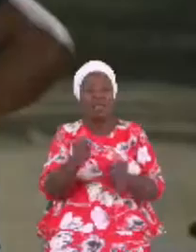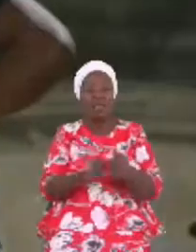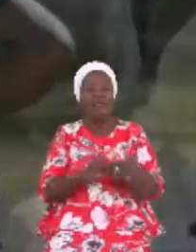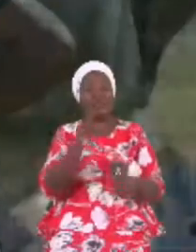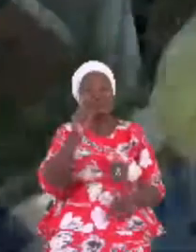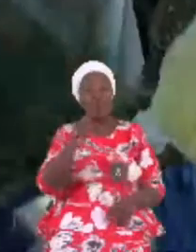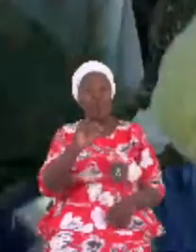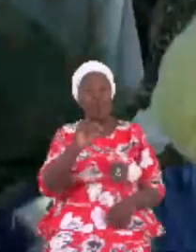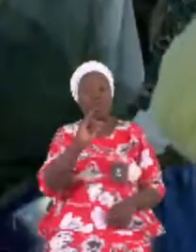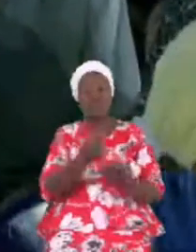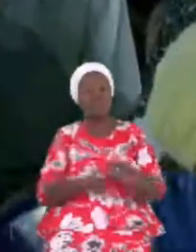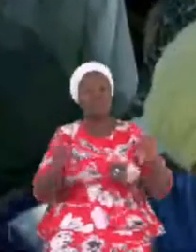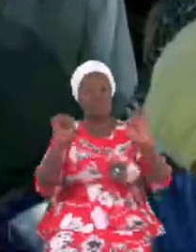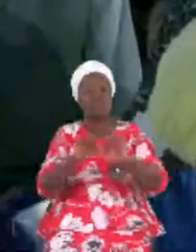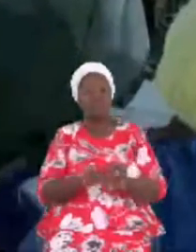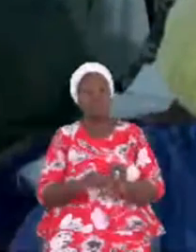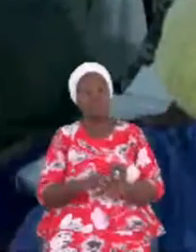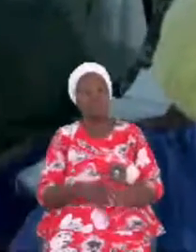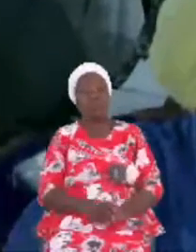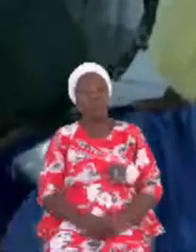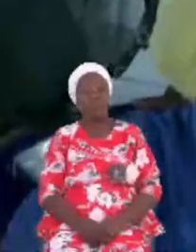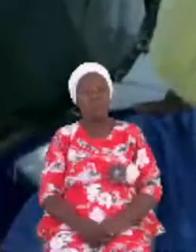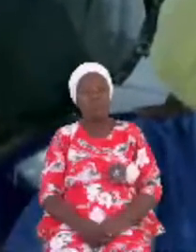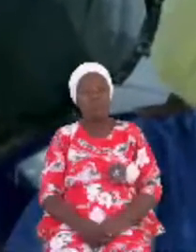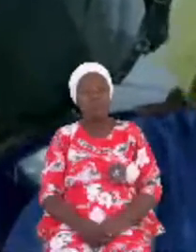Tout le monde est important.